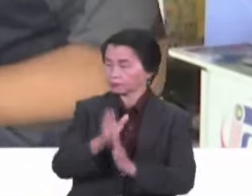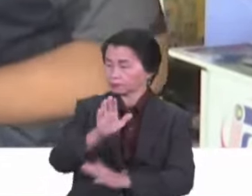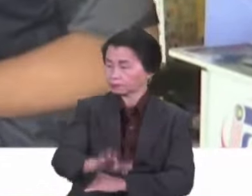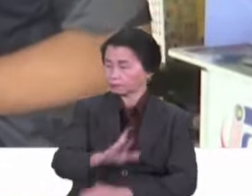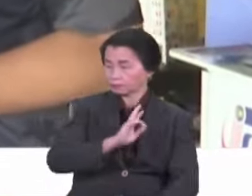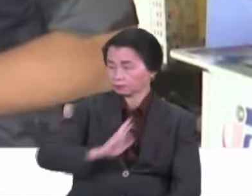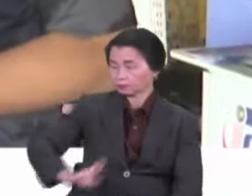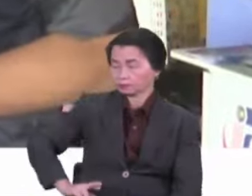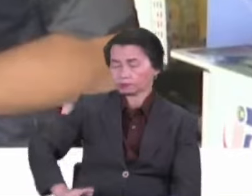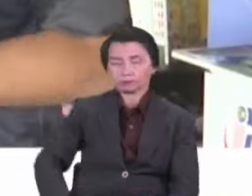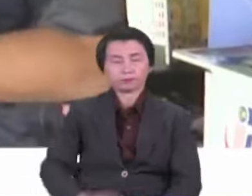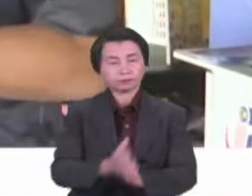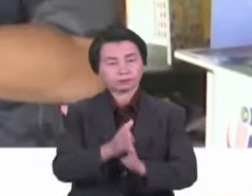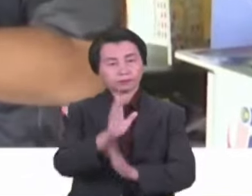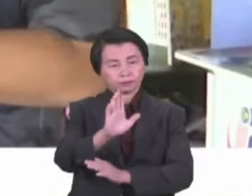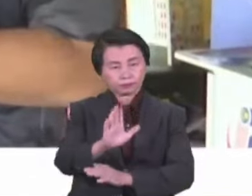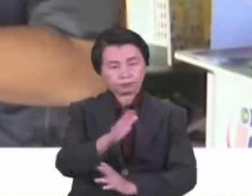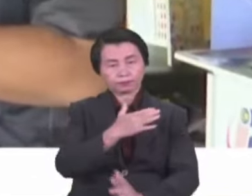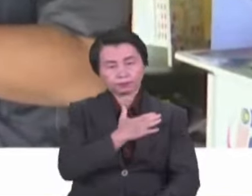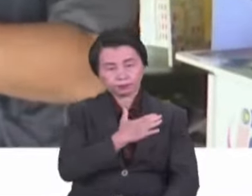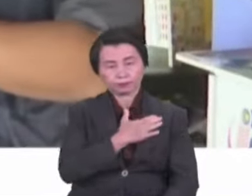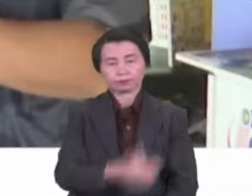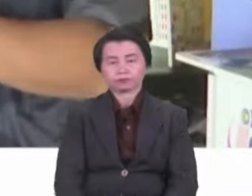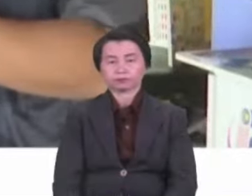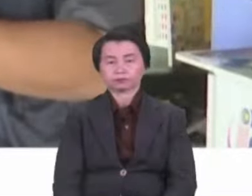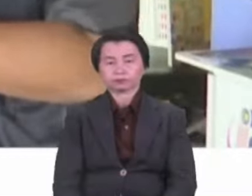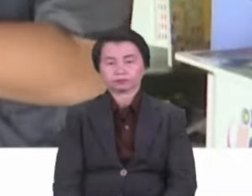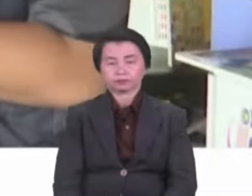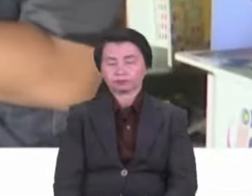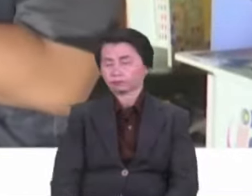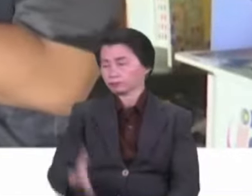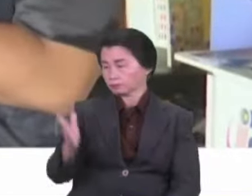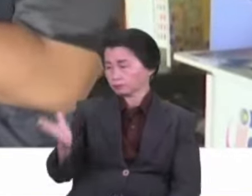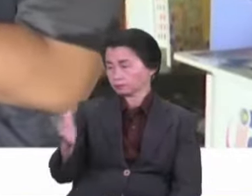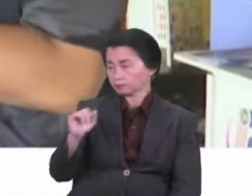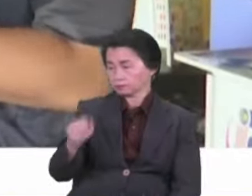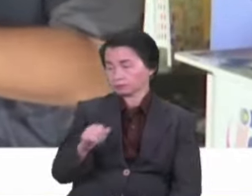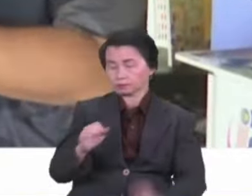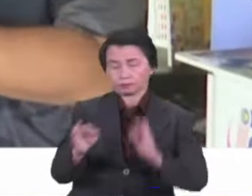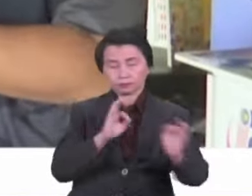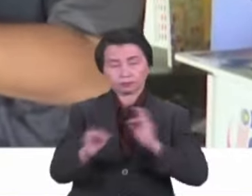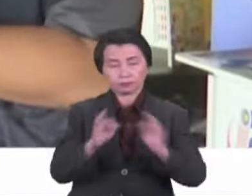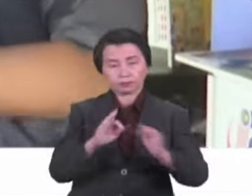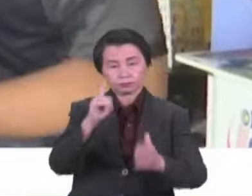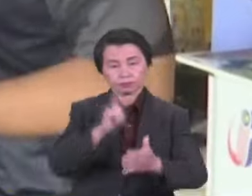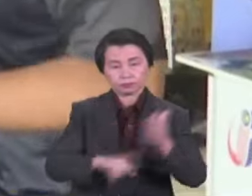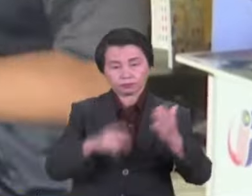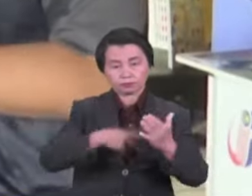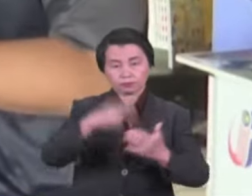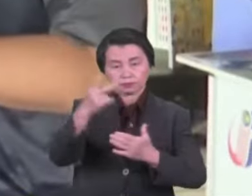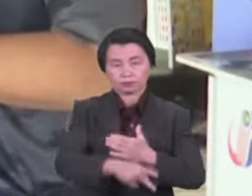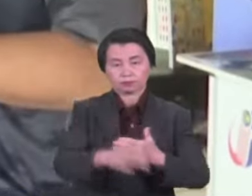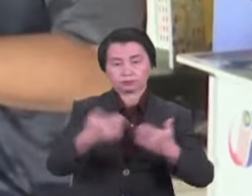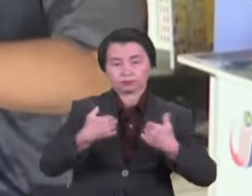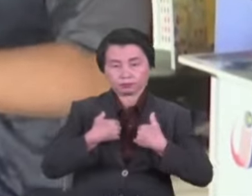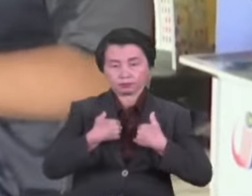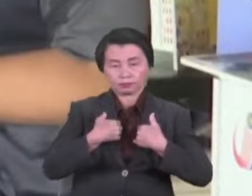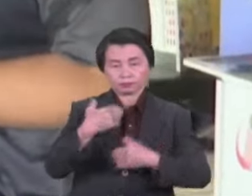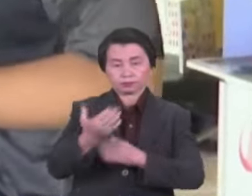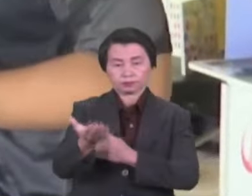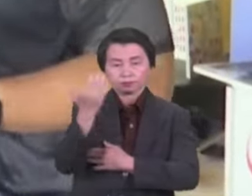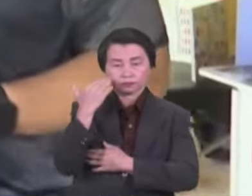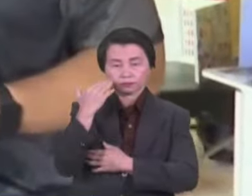Rajesh. Selamat sejahtera, selamat petang. Okey, baiklah Rajesh. Boleh tak Rajesh terangkan apakah program yang berlangsung pada